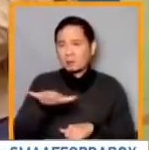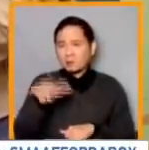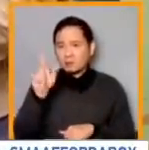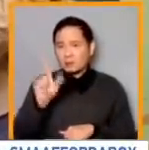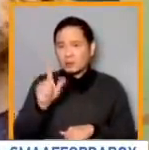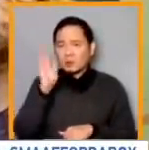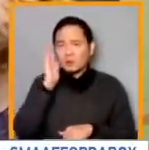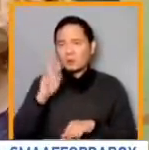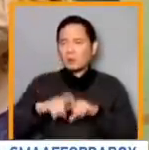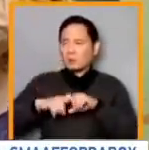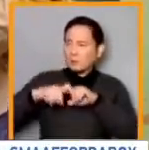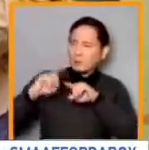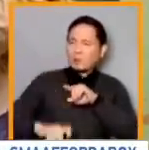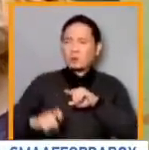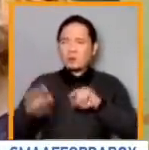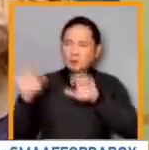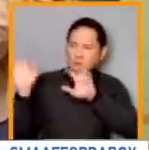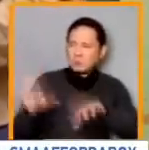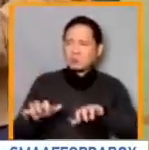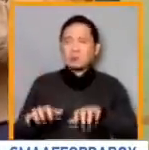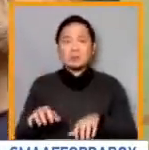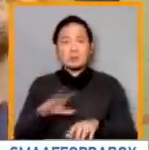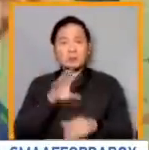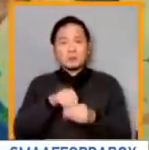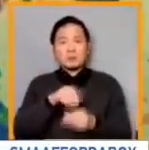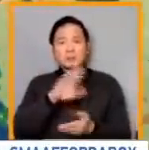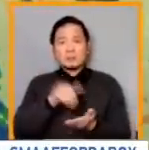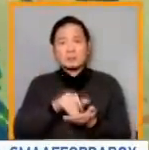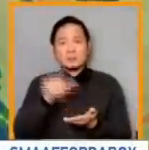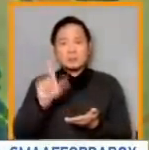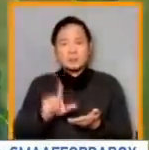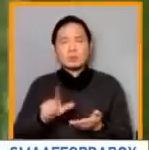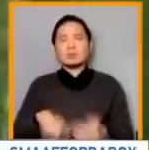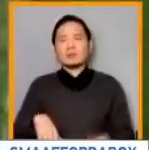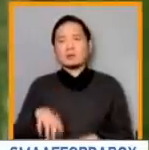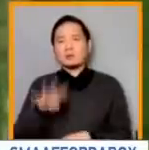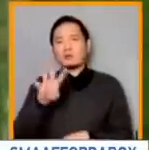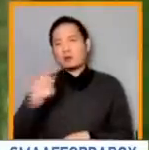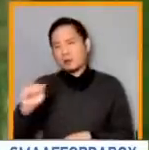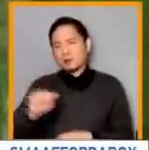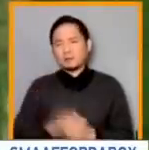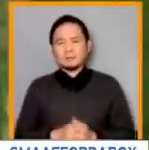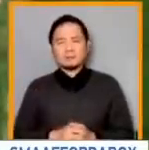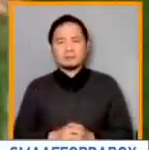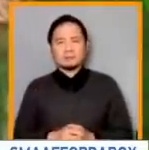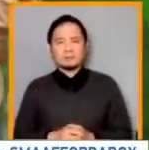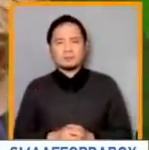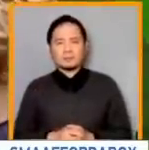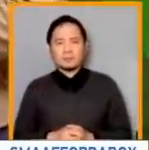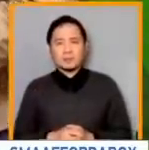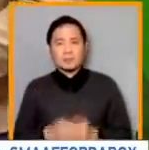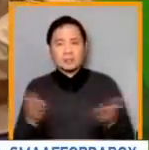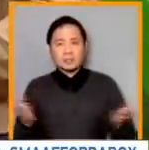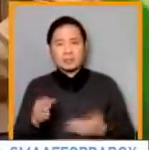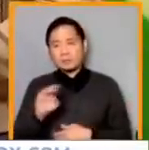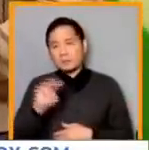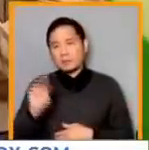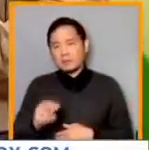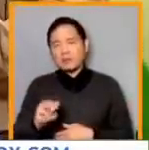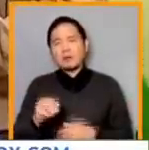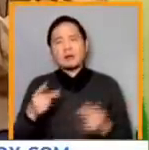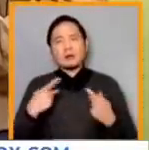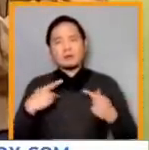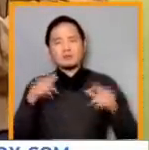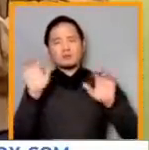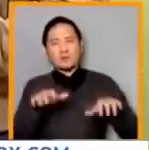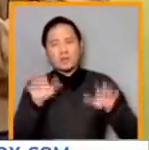thunderstorm kasama na yung Central Luzon at Calabarzon. Dito sa Metro Manila, meron pa rin tsansa ng ulan ngayong araw, ha? Lalong-lalo